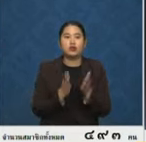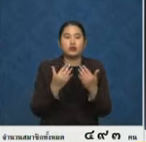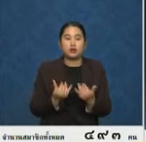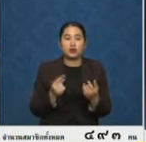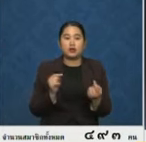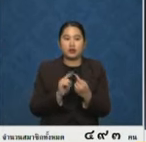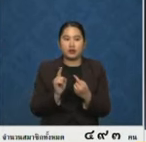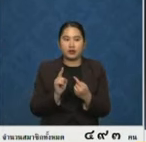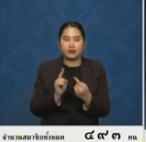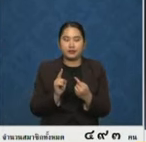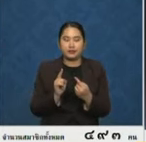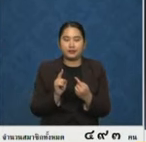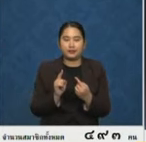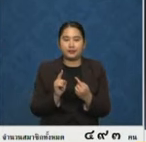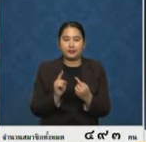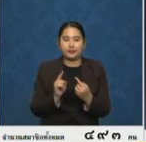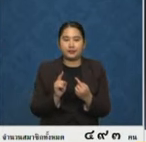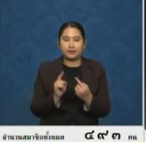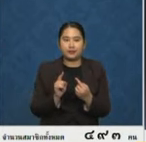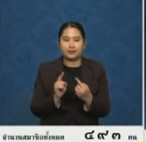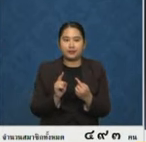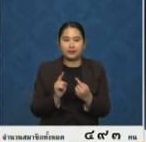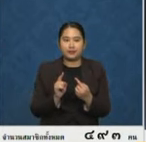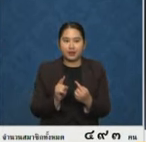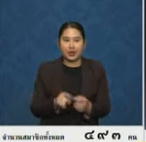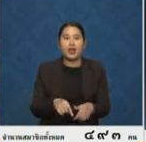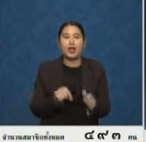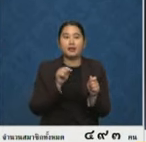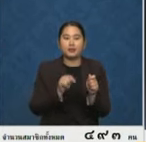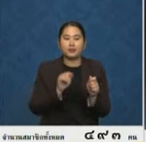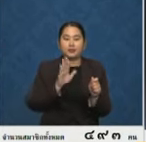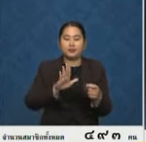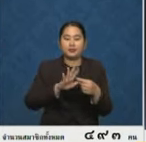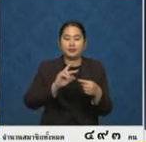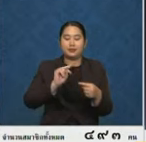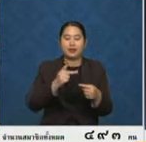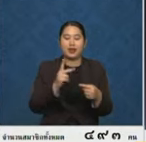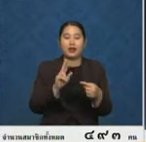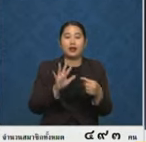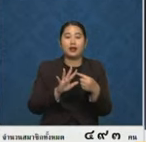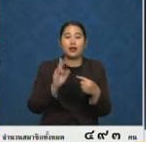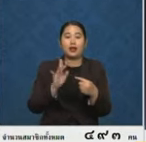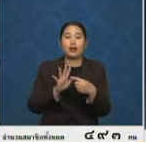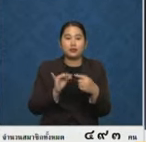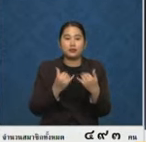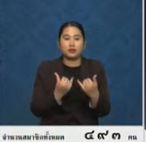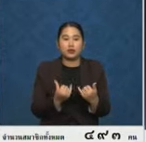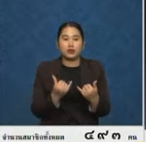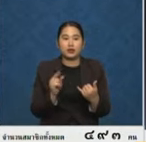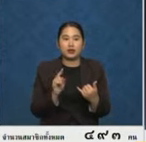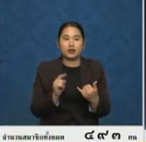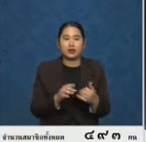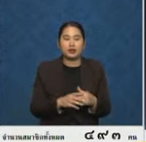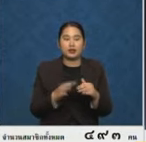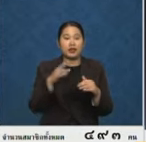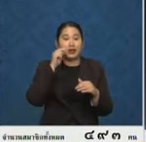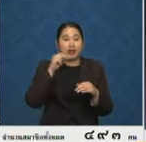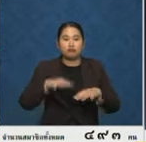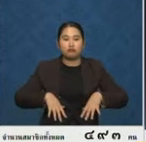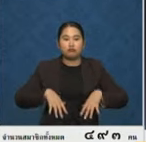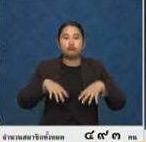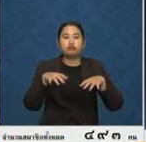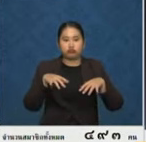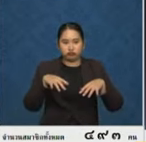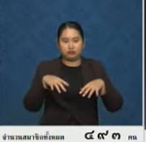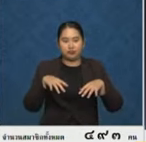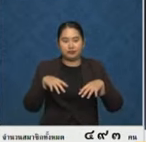นี้นะคะซึ่งอยู่ที่หมู่ที่ 8ตำบลท่านงามอำเภอบารกำค่ะปัจจุบันนี้ได้จมอยู่ในน้ำนะคะแล้ว